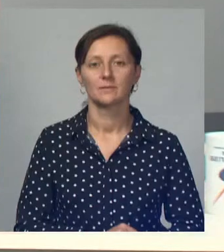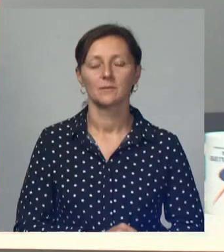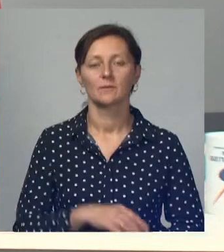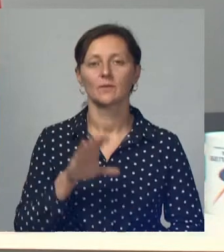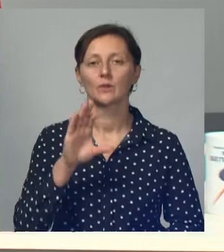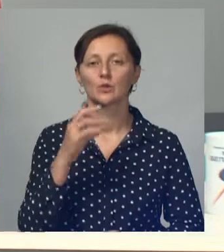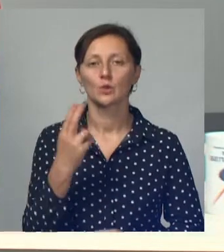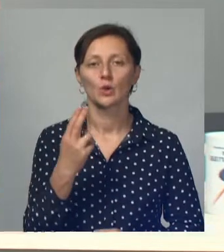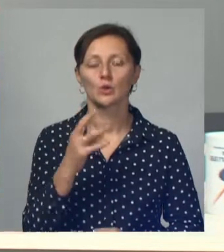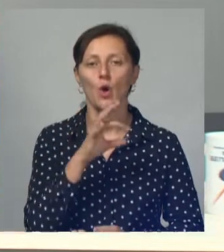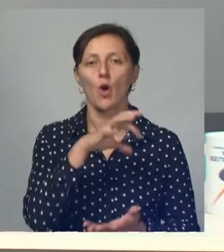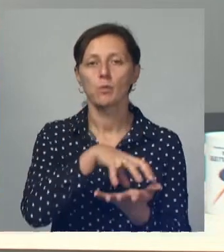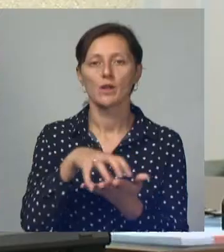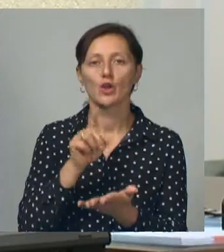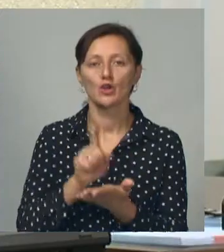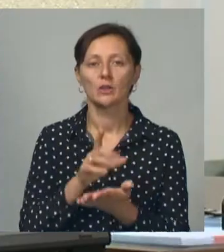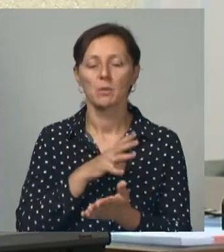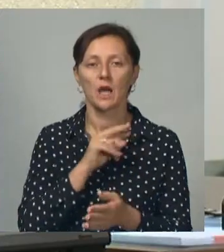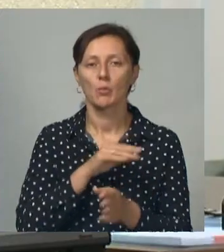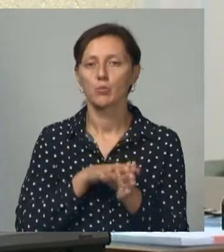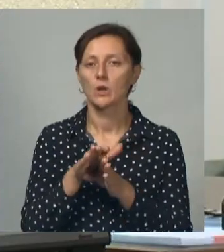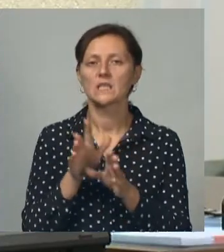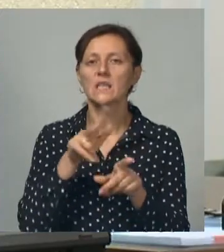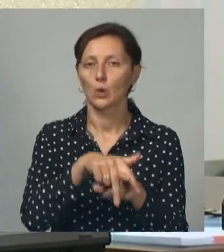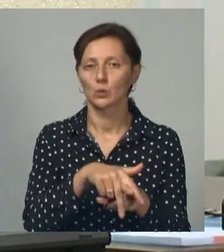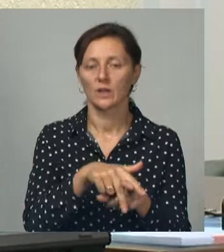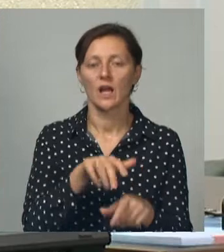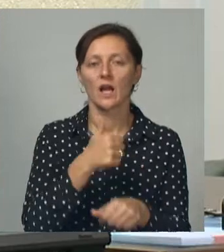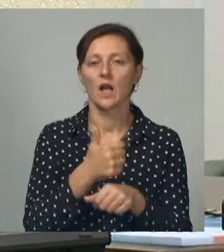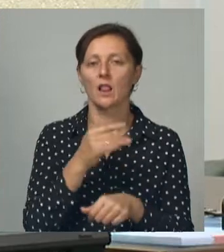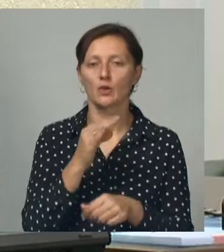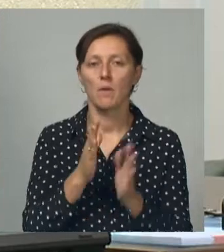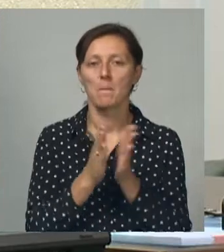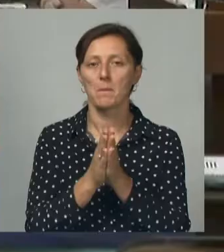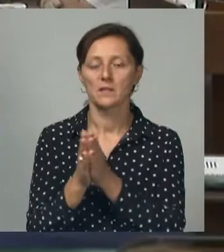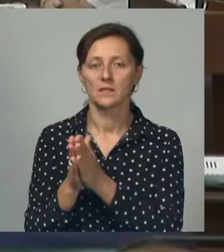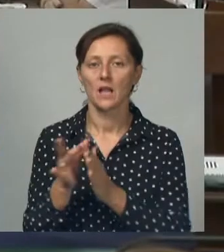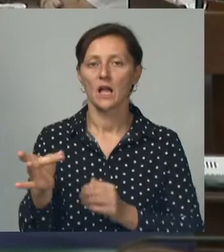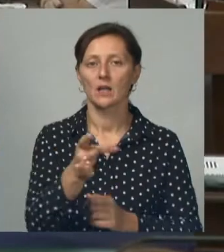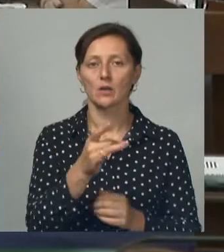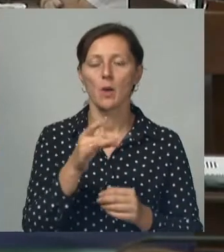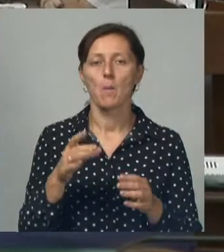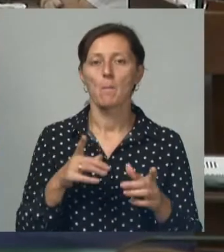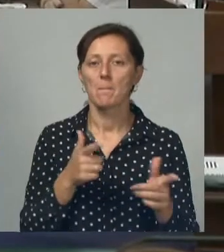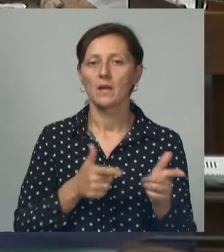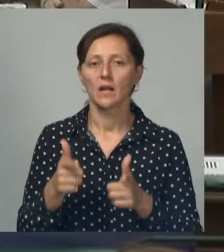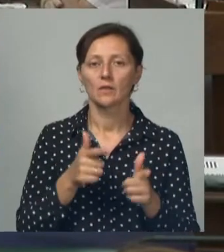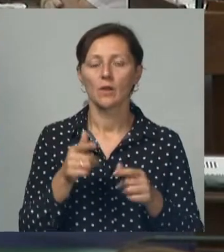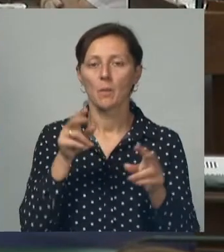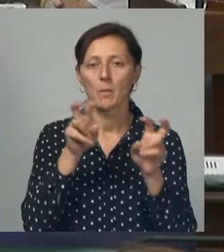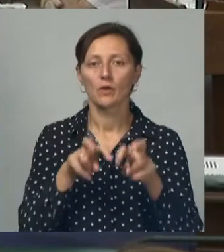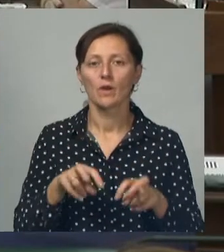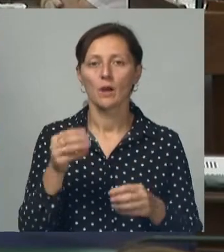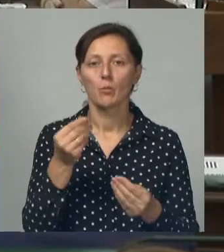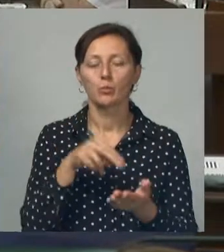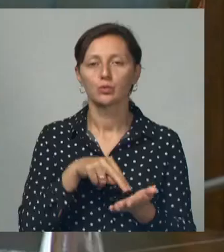Социальные объекты должны работать с полной загрузкой. Вячеслав Гладков попросил муниципалитеты подготовиться к рассмотрению бюджета на следующий год и